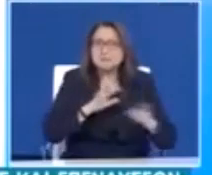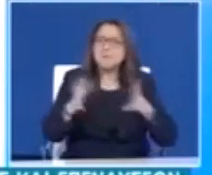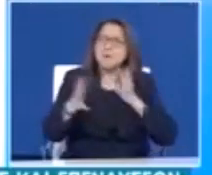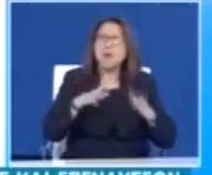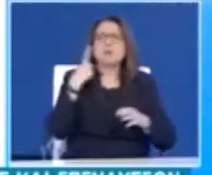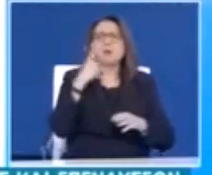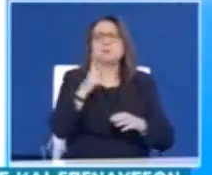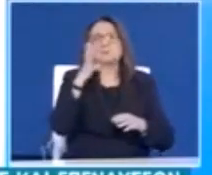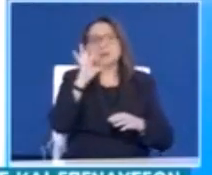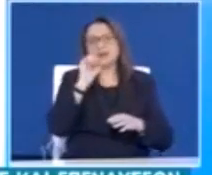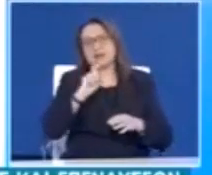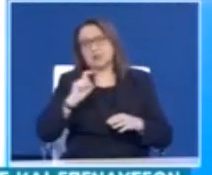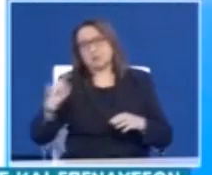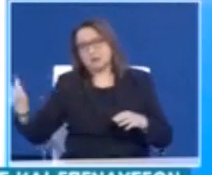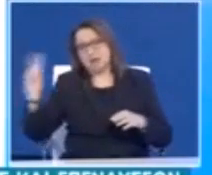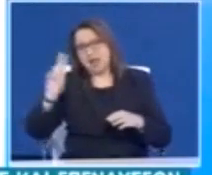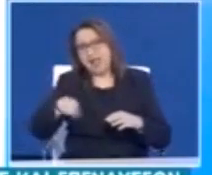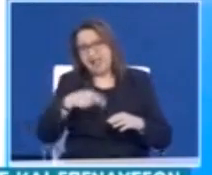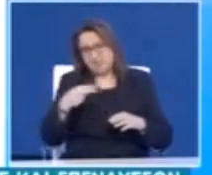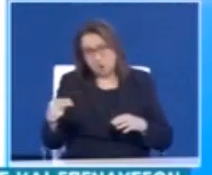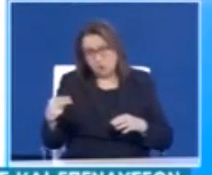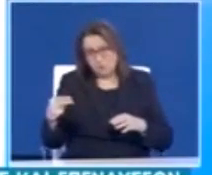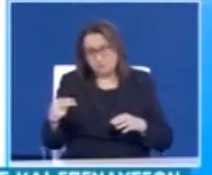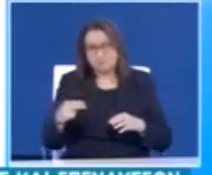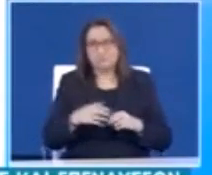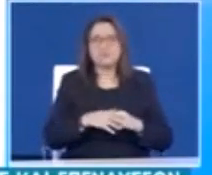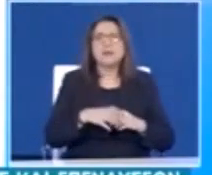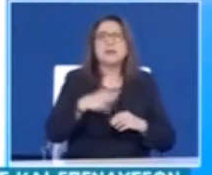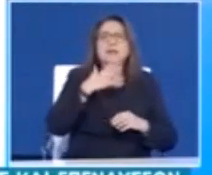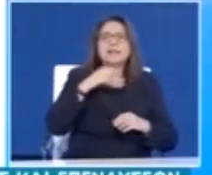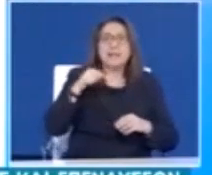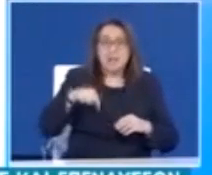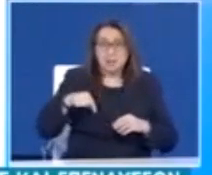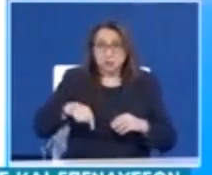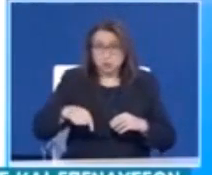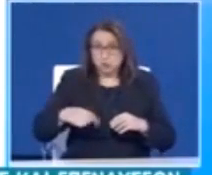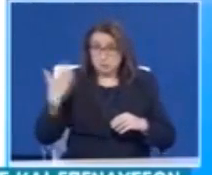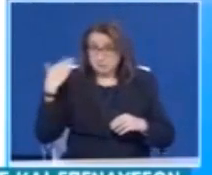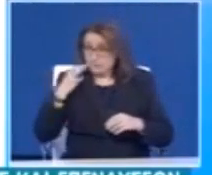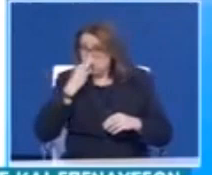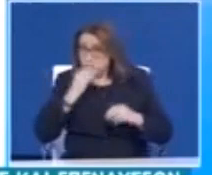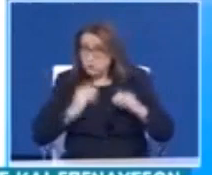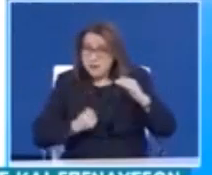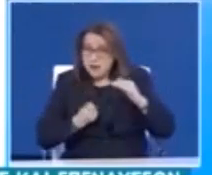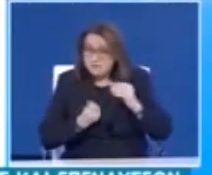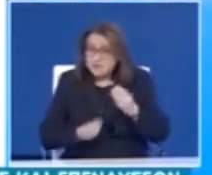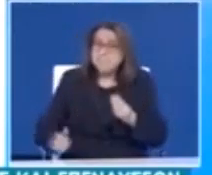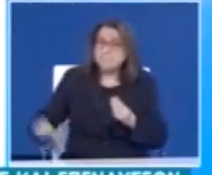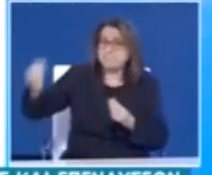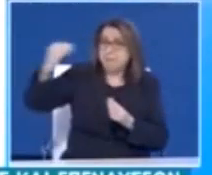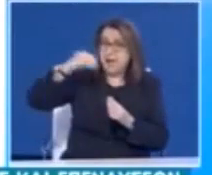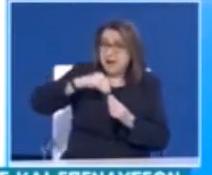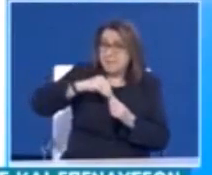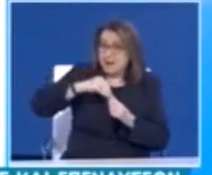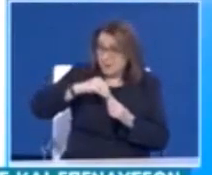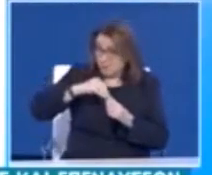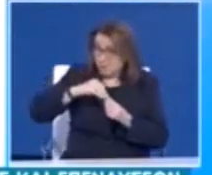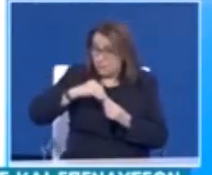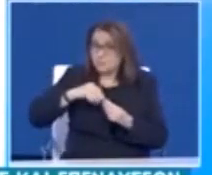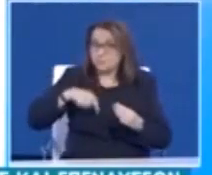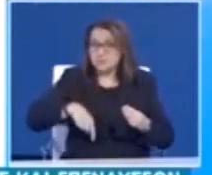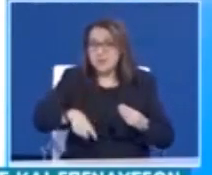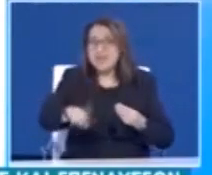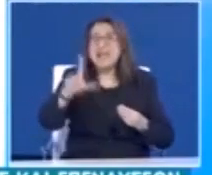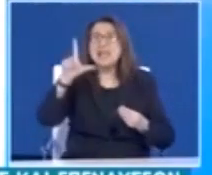ευρώ. Και λόγω των αυξημένων ορίων που ανέφερα προηγουμένως, ο κύκλος ο σημερινός θα λήξει τον Ιούλιο